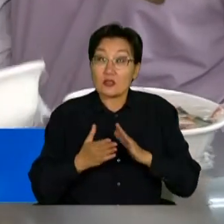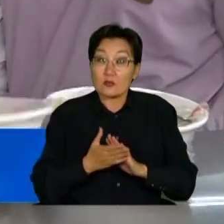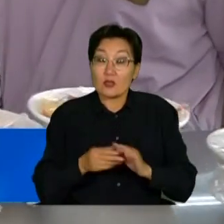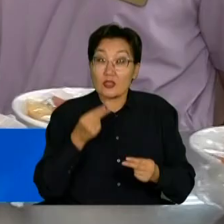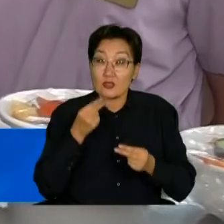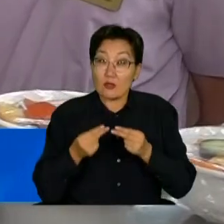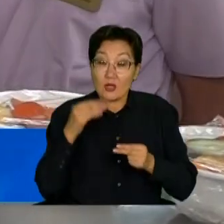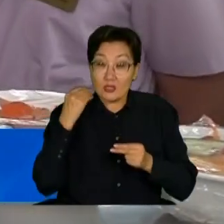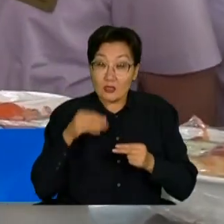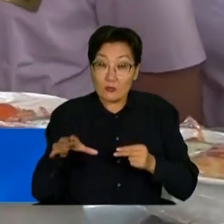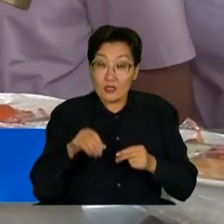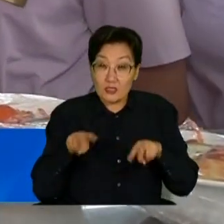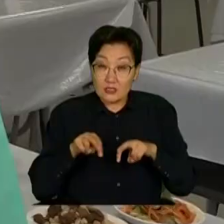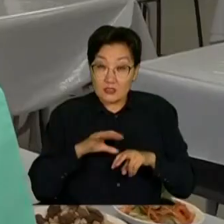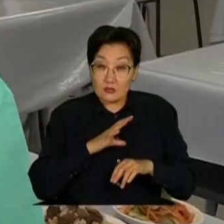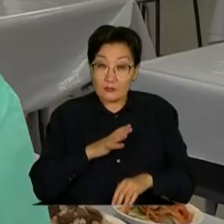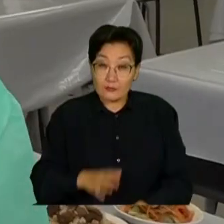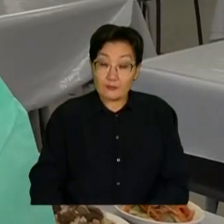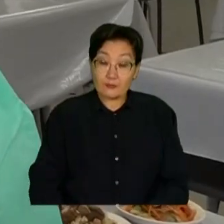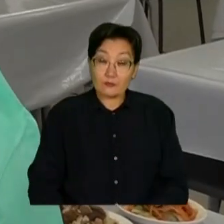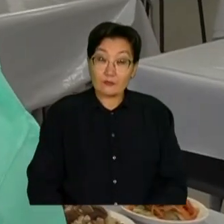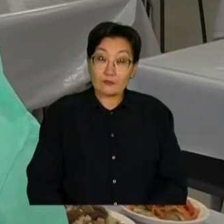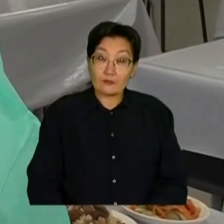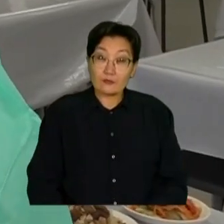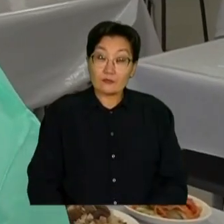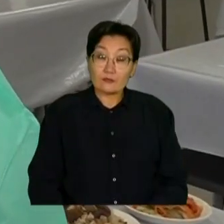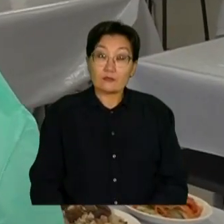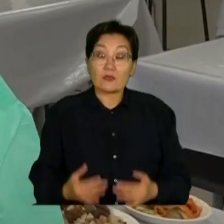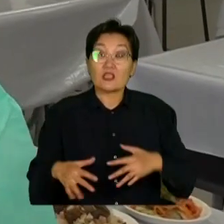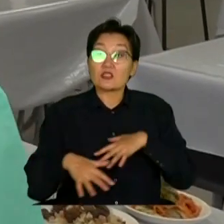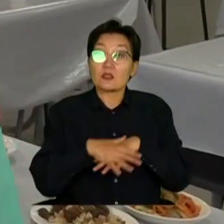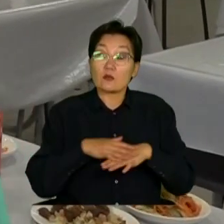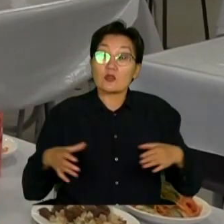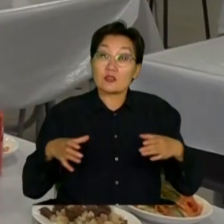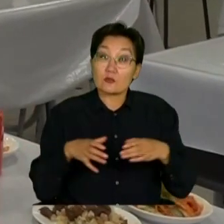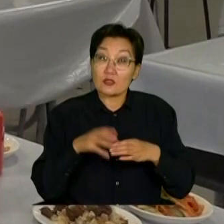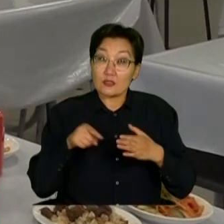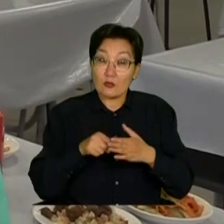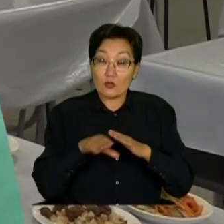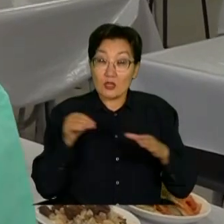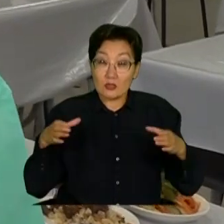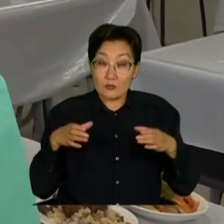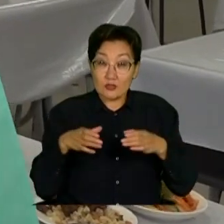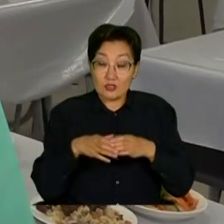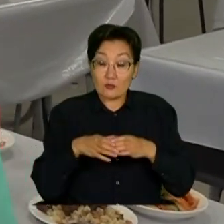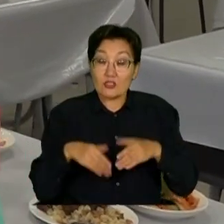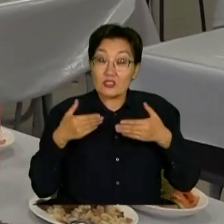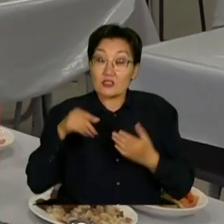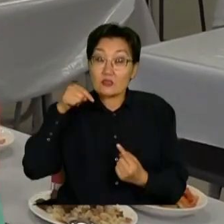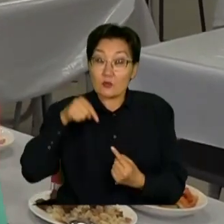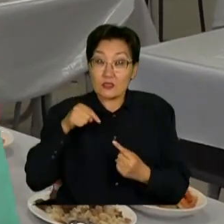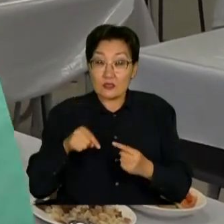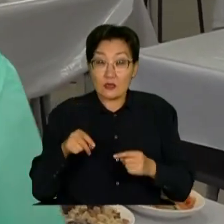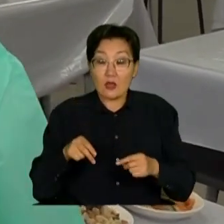талаптың сақталуын тағы бір тексерді. 8 групп сформировано. Қоғамдық кеңеспен қалалық мәслихат депутаттарының ұсынысына сай